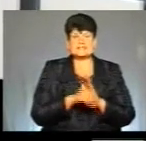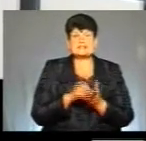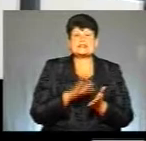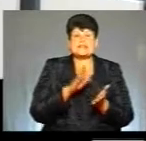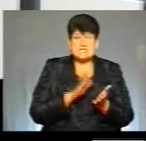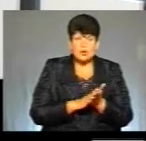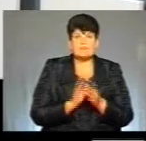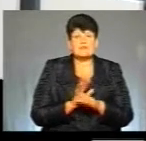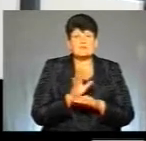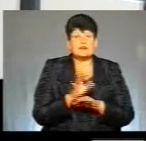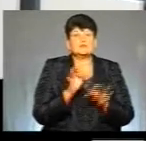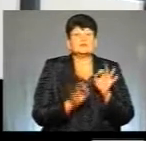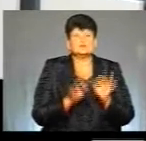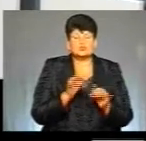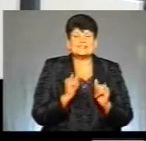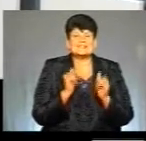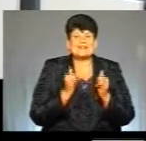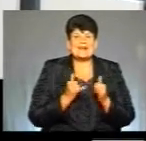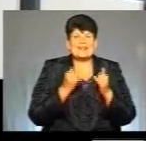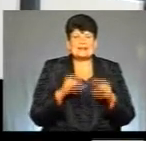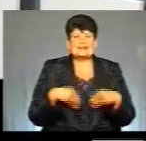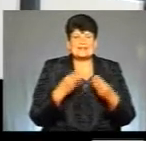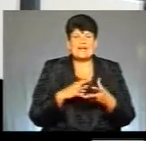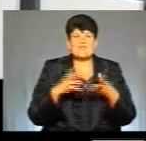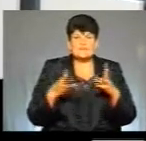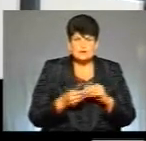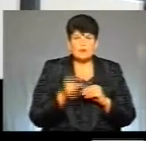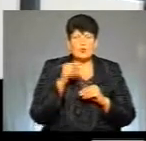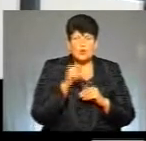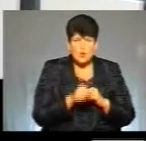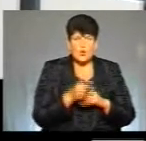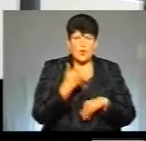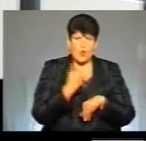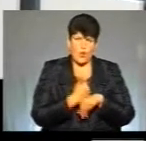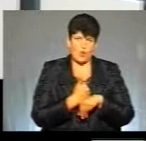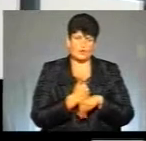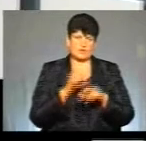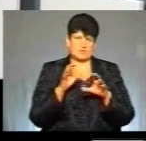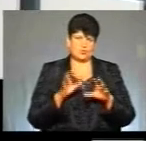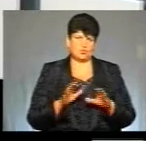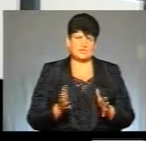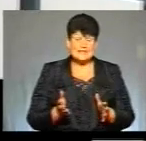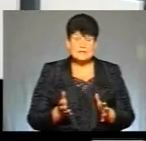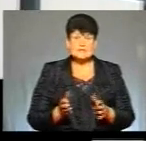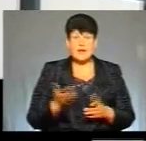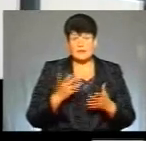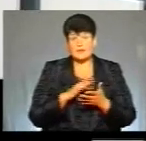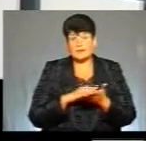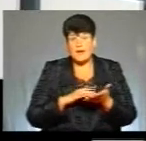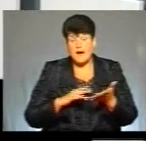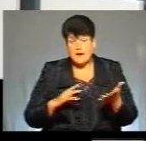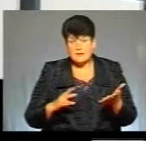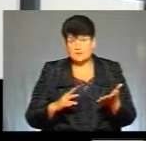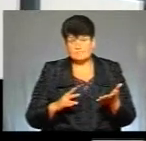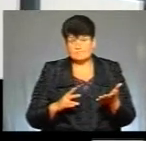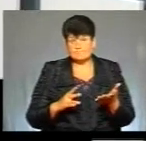Конституційного суду для надання висновку про його конституційність, тобто відповідність там певним процедурам. Але далі віз не